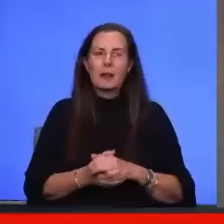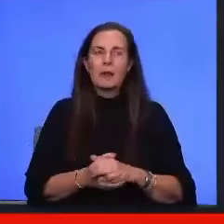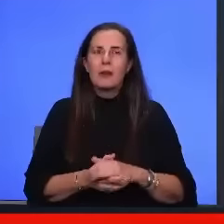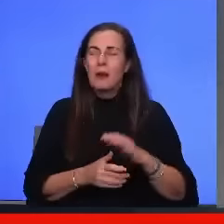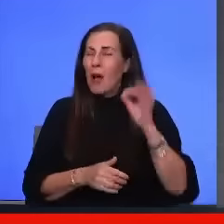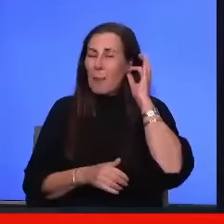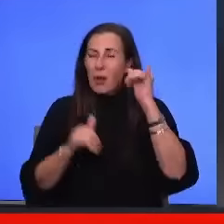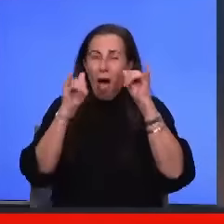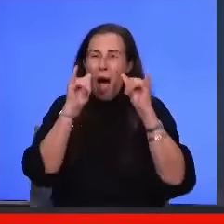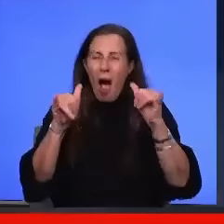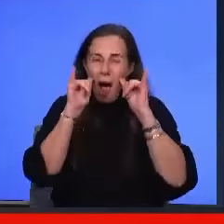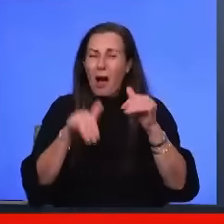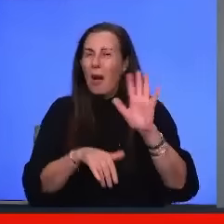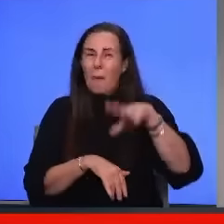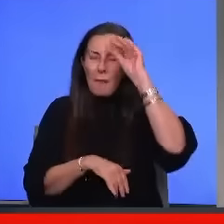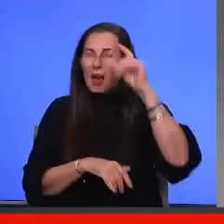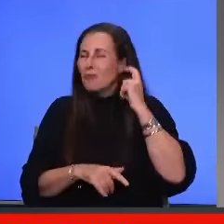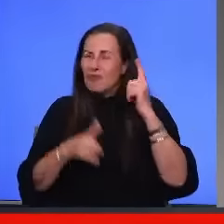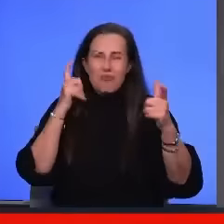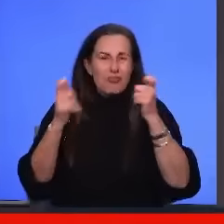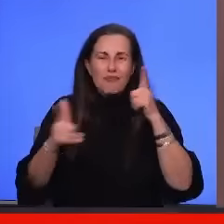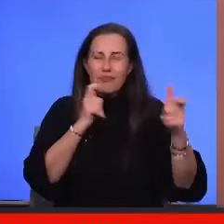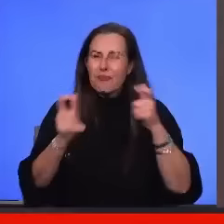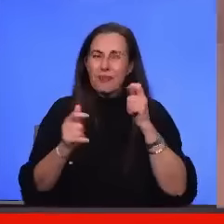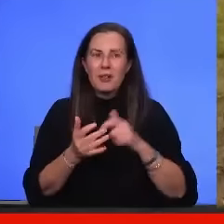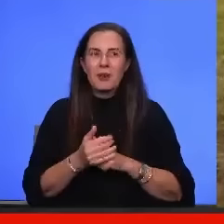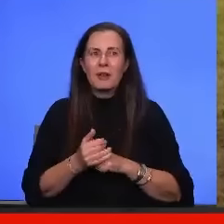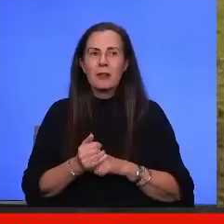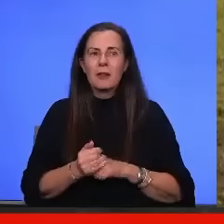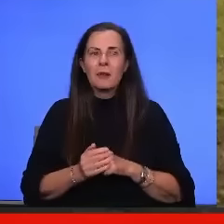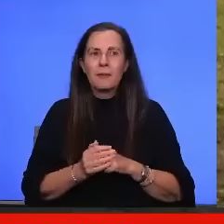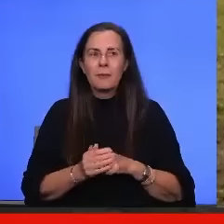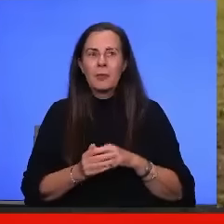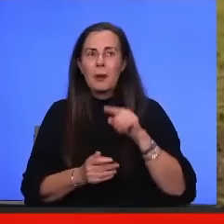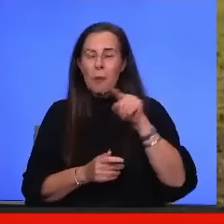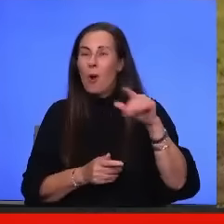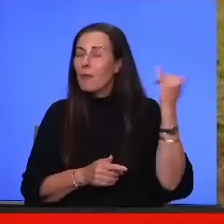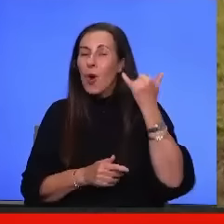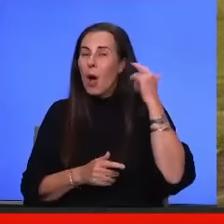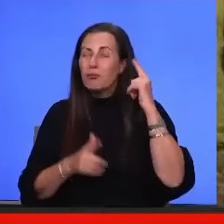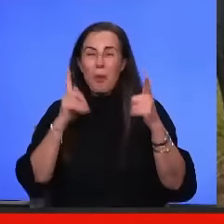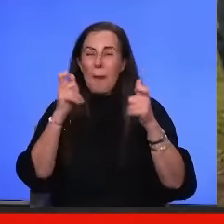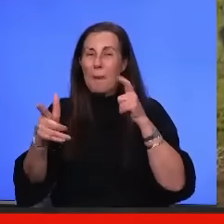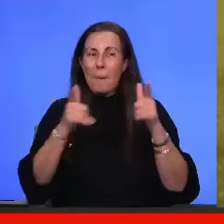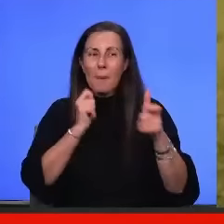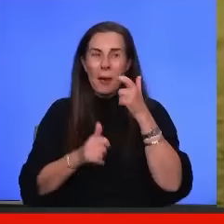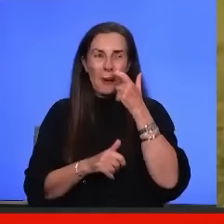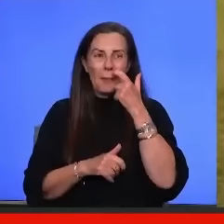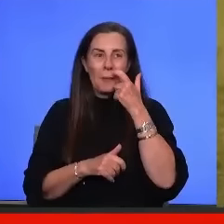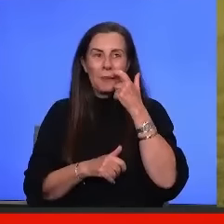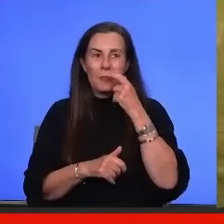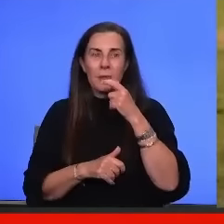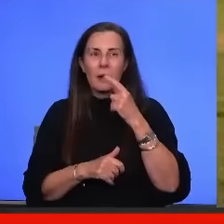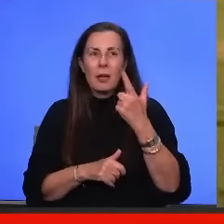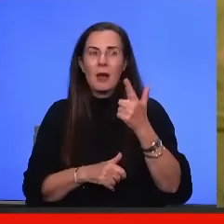של בנות, בנים, ירי. כשמי שם רצתי, לפה. כל הדרך יורים עליי, יורים עליי. ואז אחד עבר